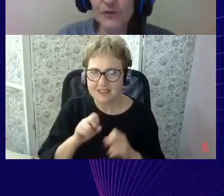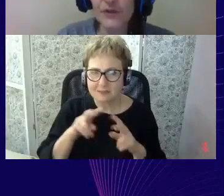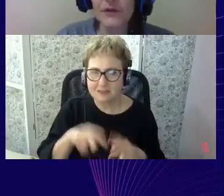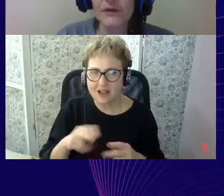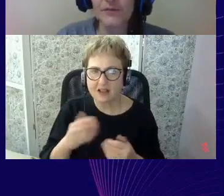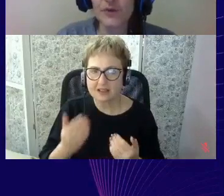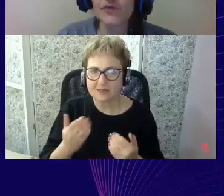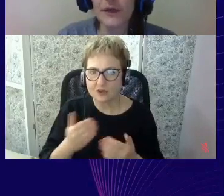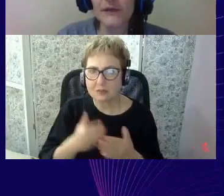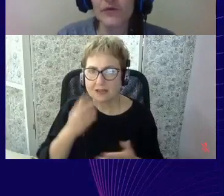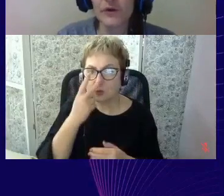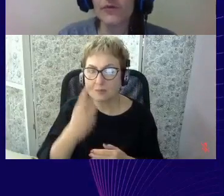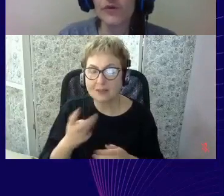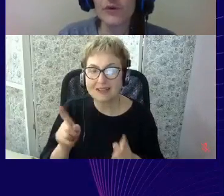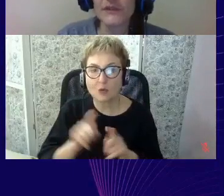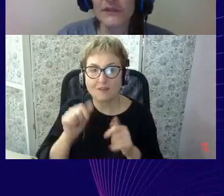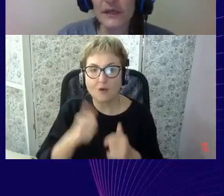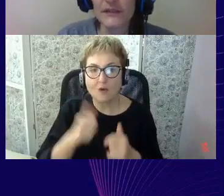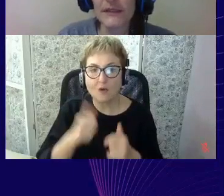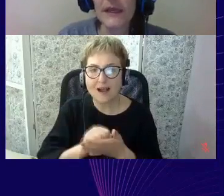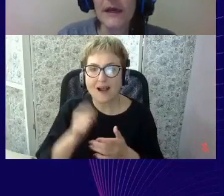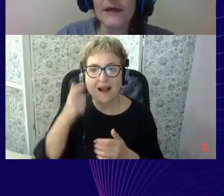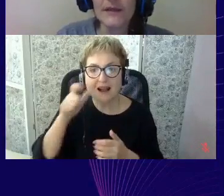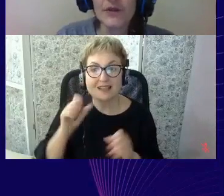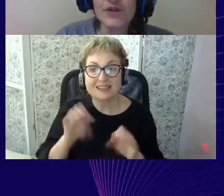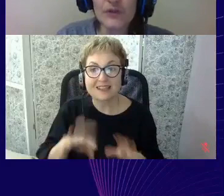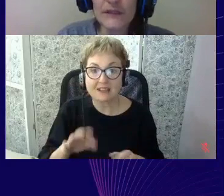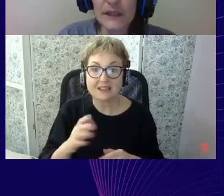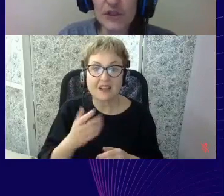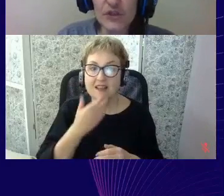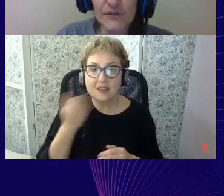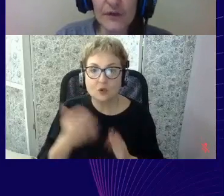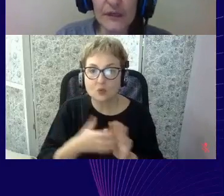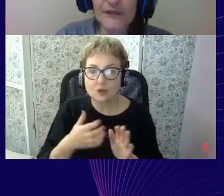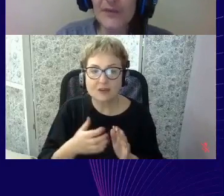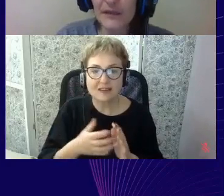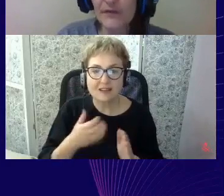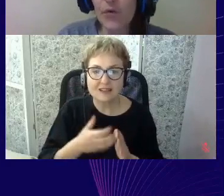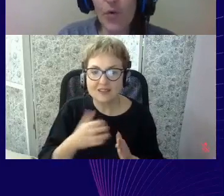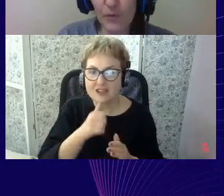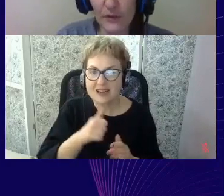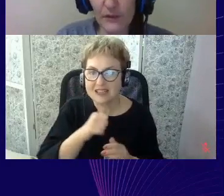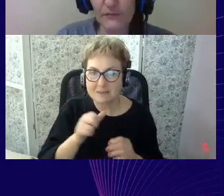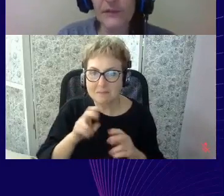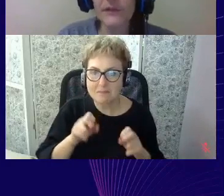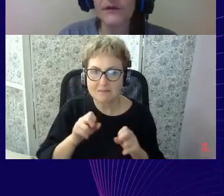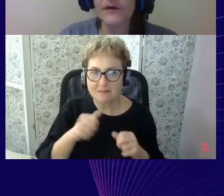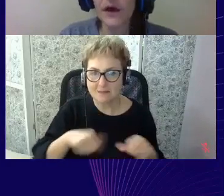далеко сегодня предусматривают такую форму аттестации. Нет еще достаточного экспертного